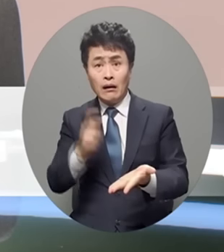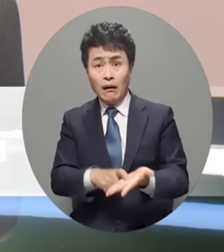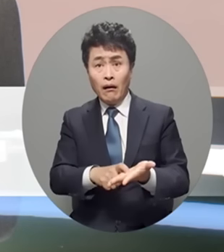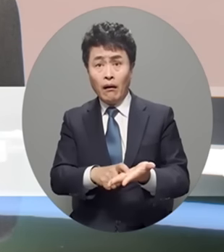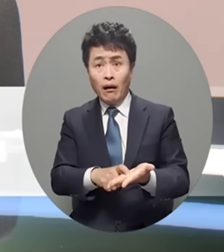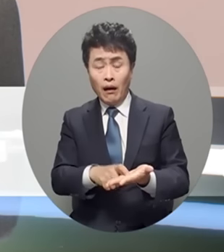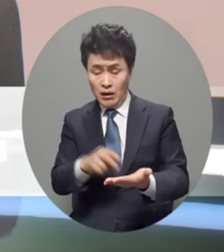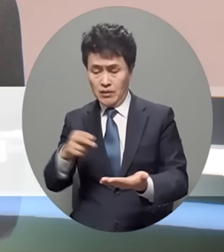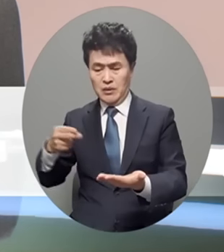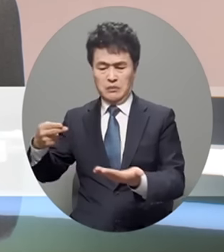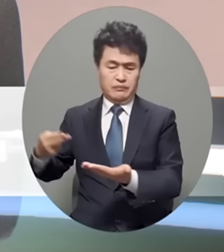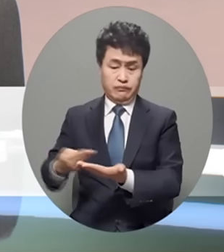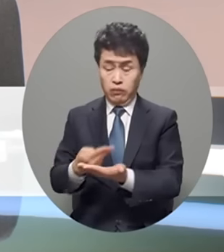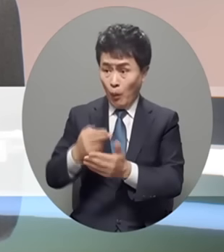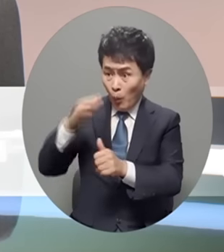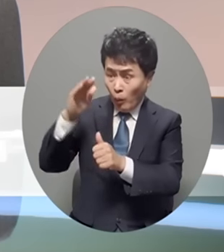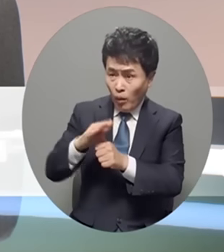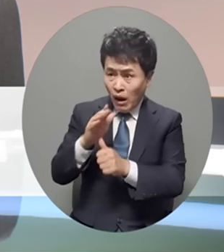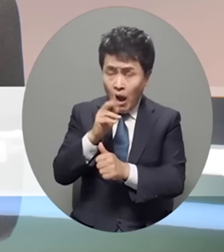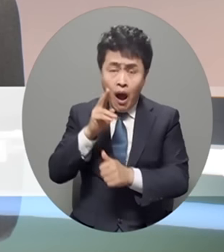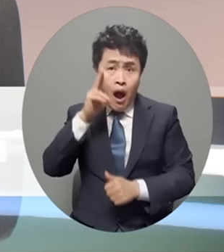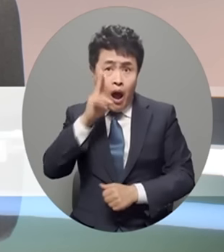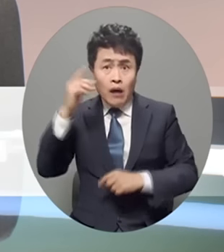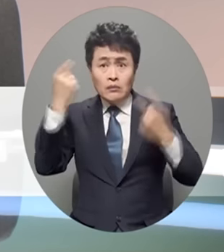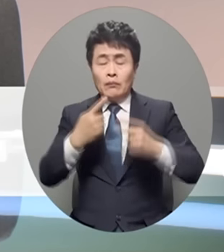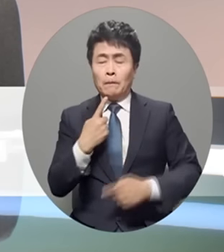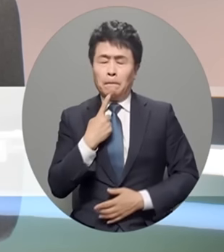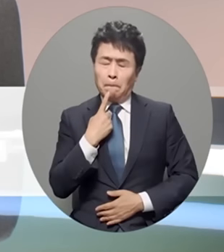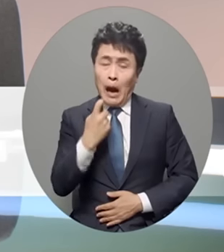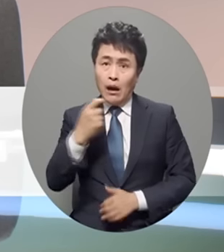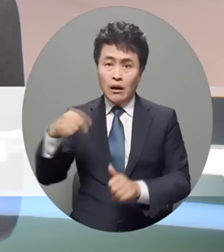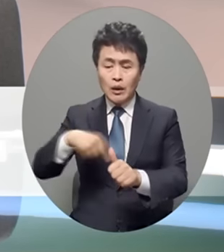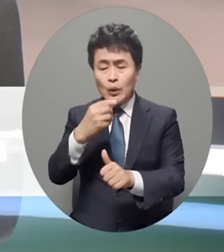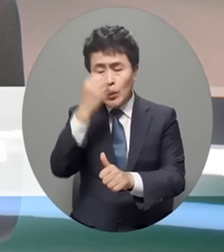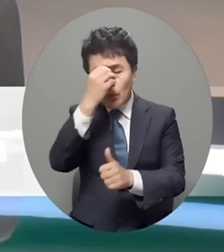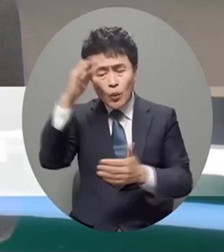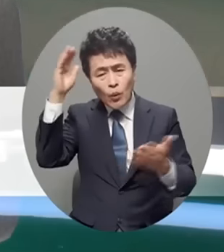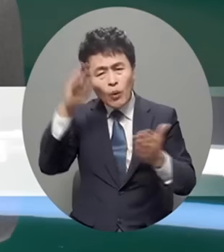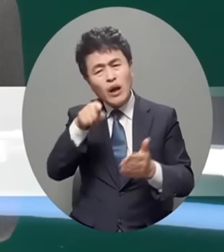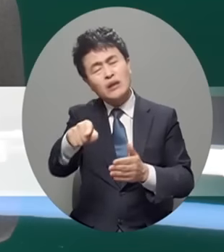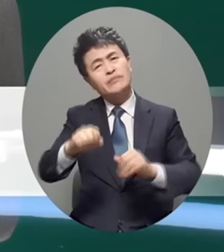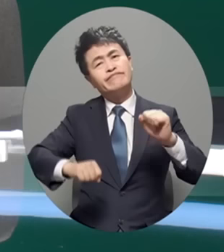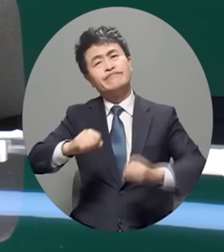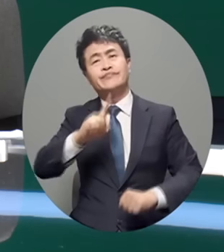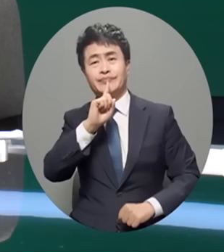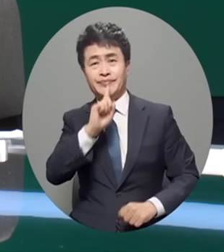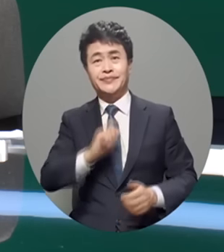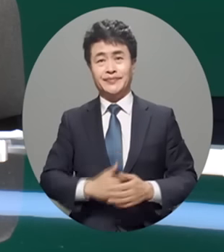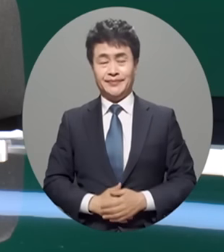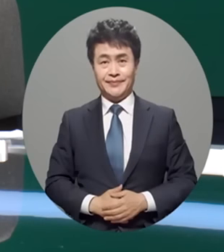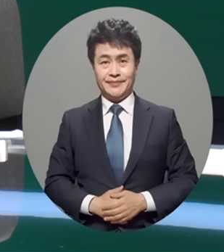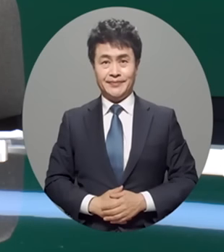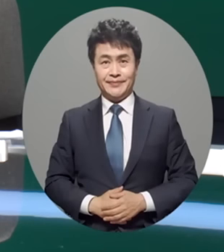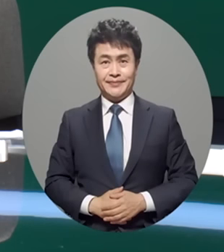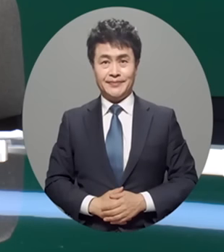하마터면 미끄럼틀을 타던 아이들이 크게 다칠 뻔했는데 인근 고등학생들의 지시였습니다. 김현지 기자가